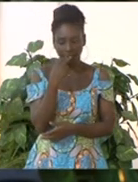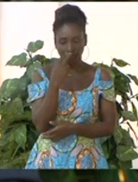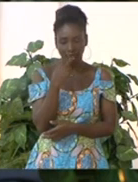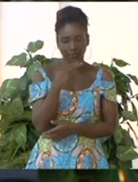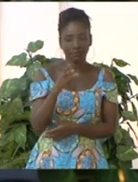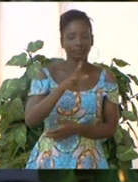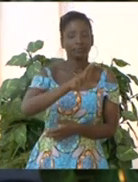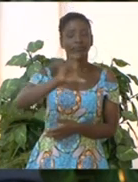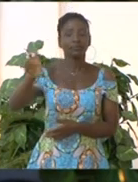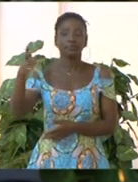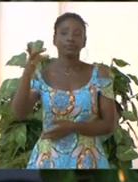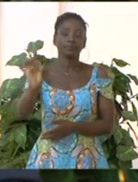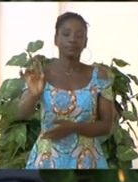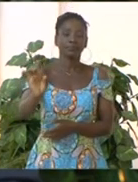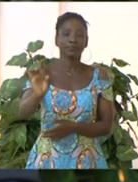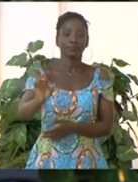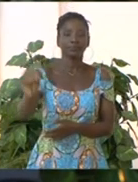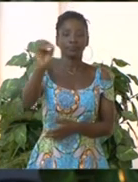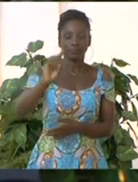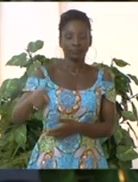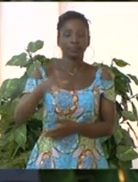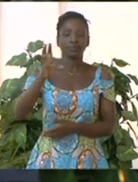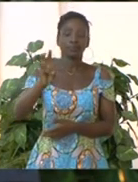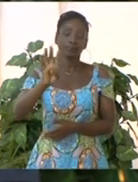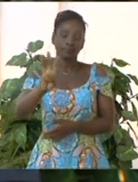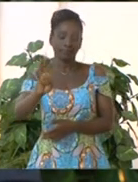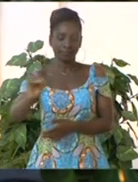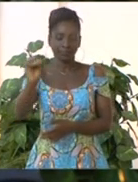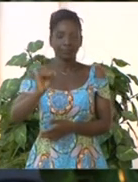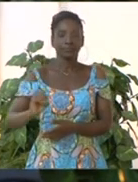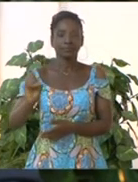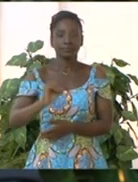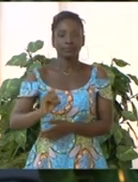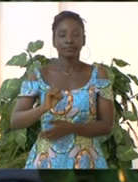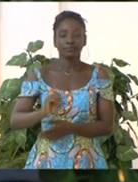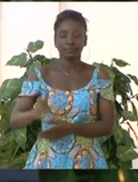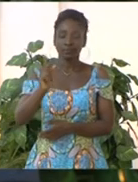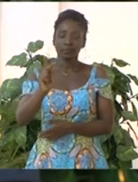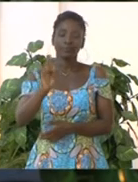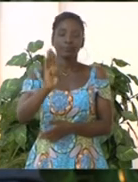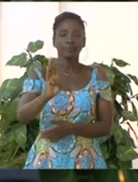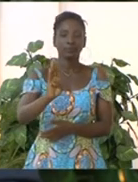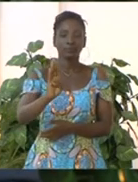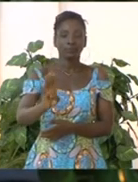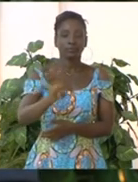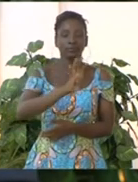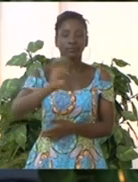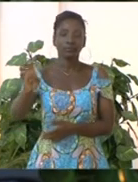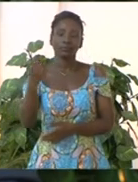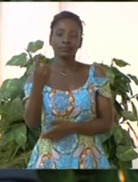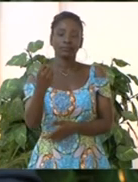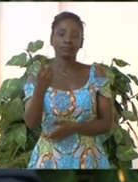308 soit 0,64 pour cent kouadio konan bertin 411